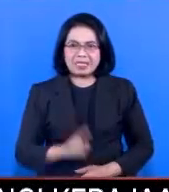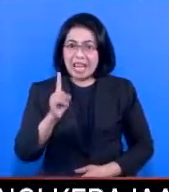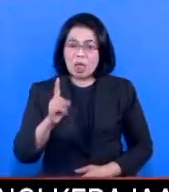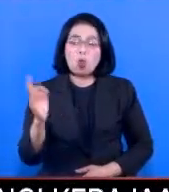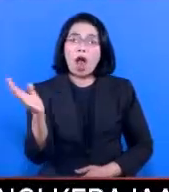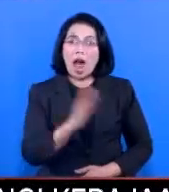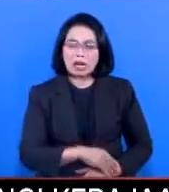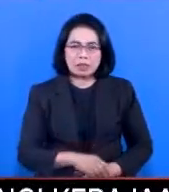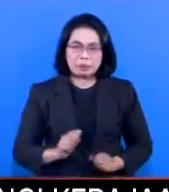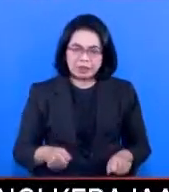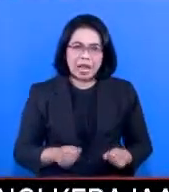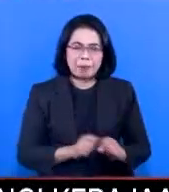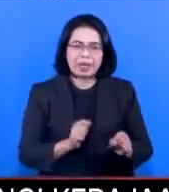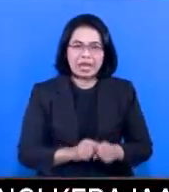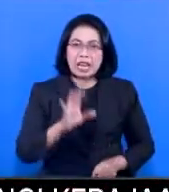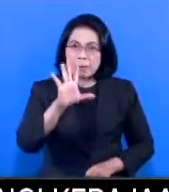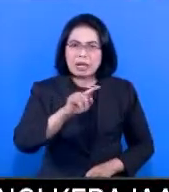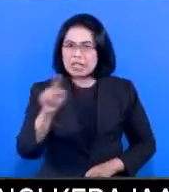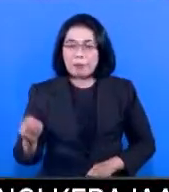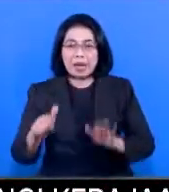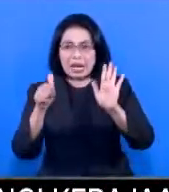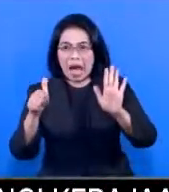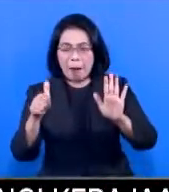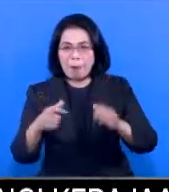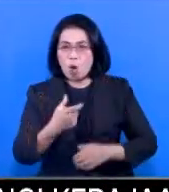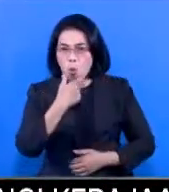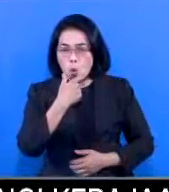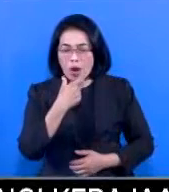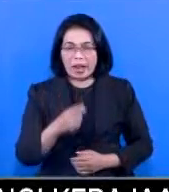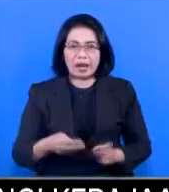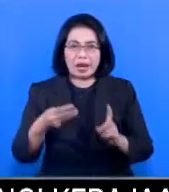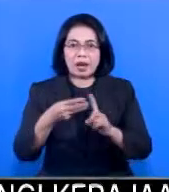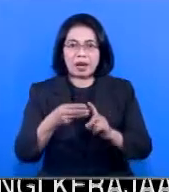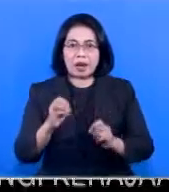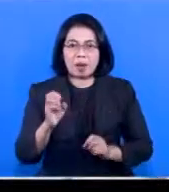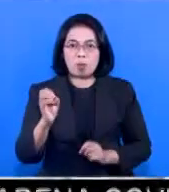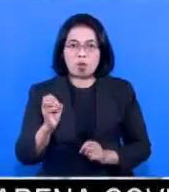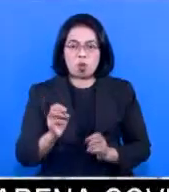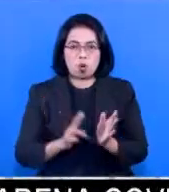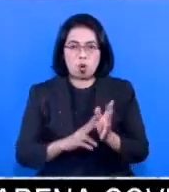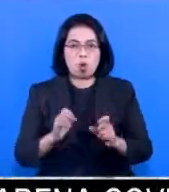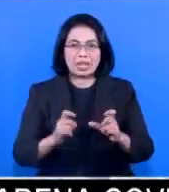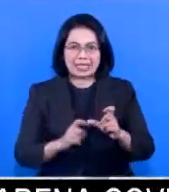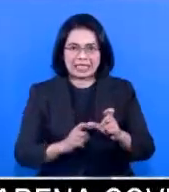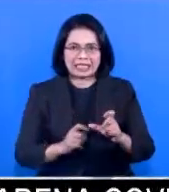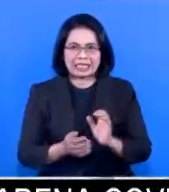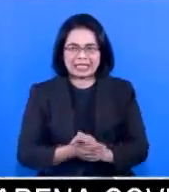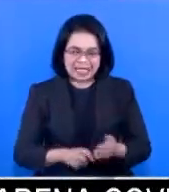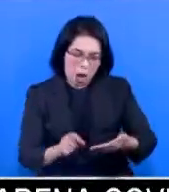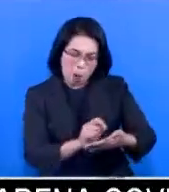membuat 5 hingga 6 loyang brownies batik berukuran besar dan 10 brownies berukuran kecil. Brownies batik ini